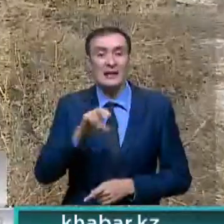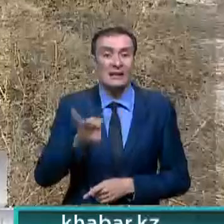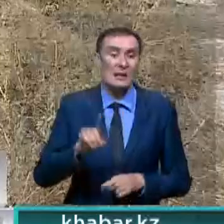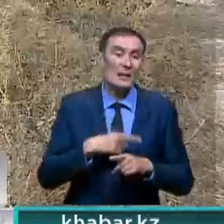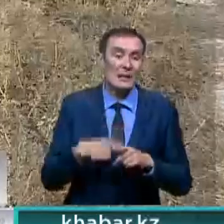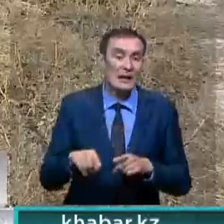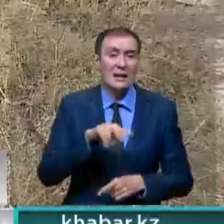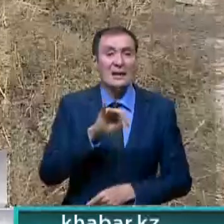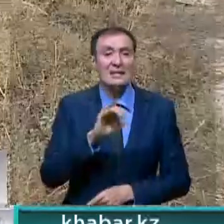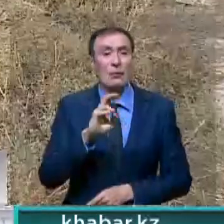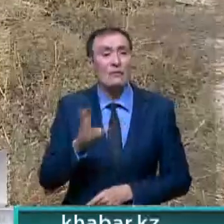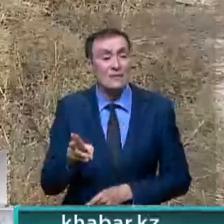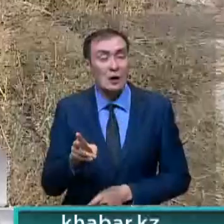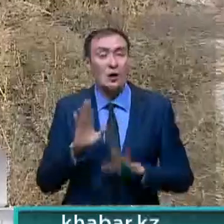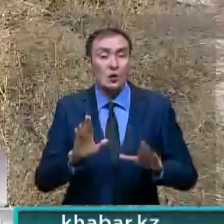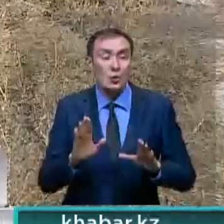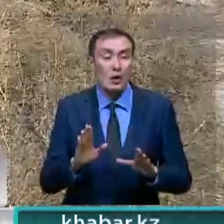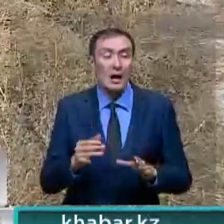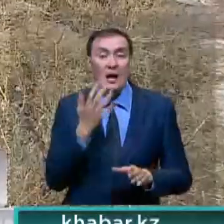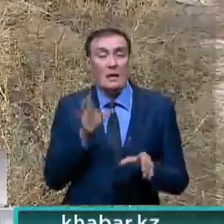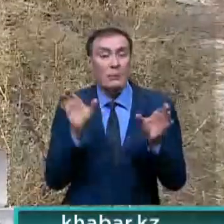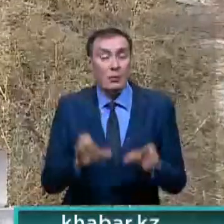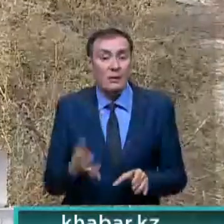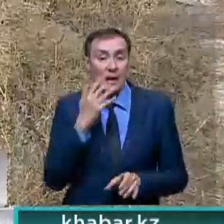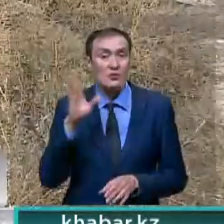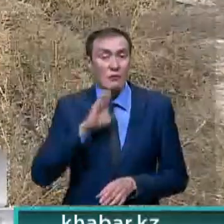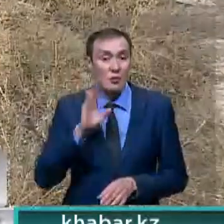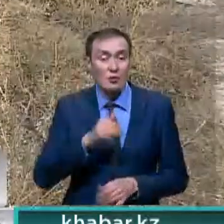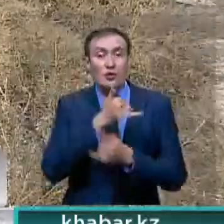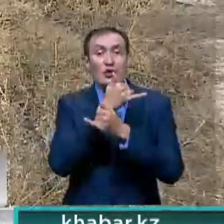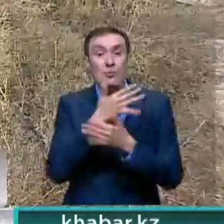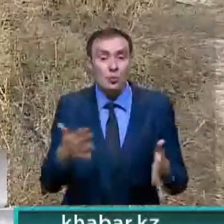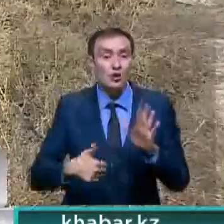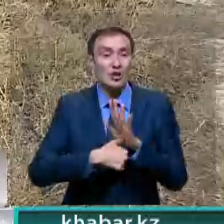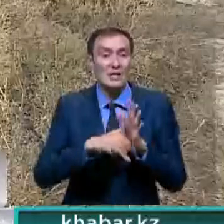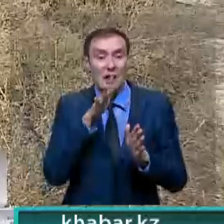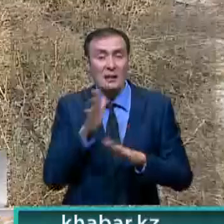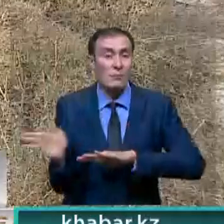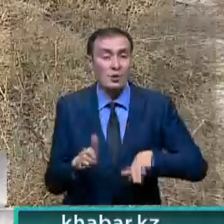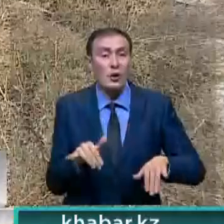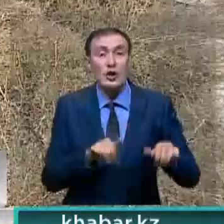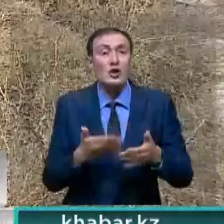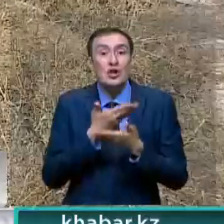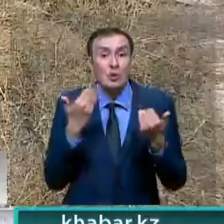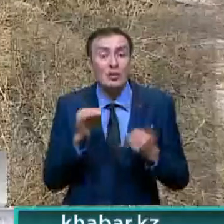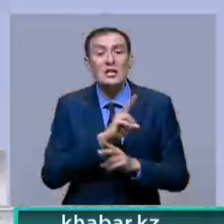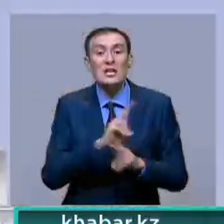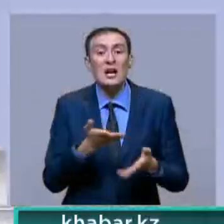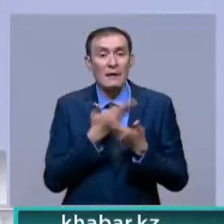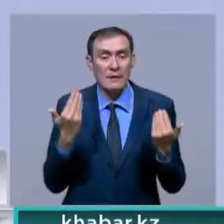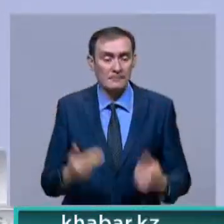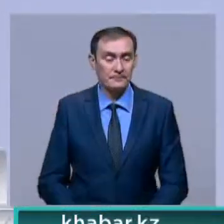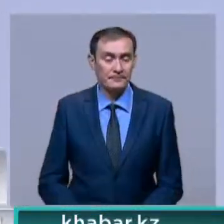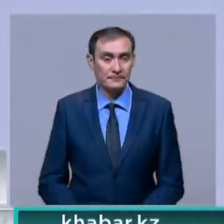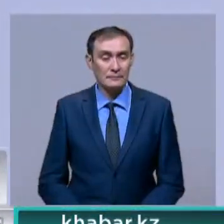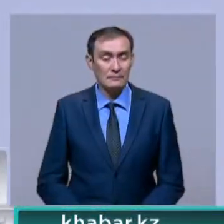или Лисаковск. Но только вот пустить тепло и горячую воду здесь не могут уже 6 лет. Просто некуда и не для кого.